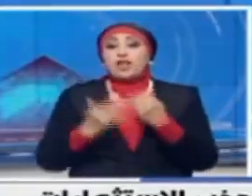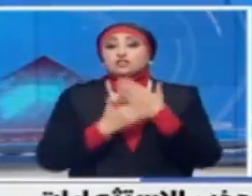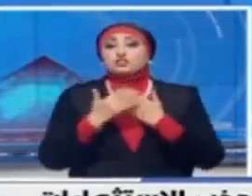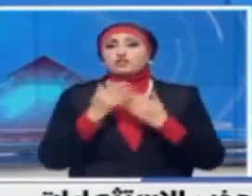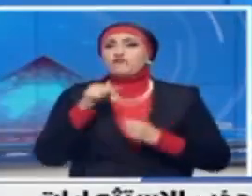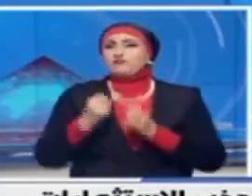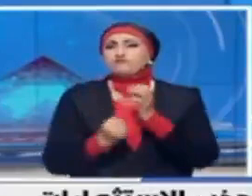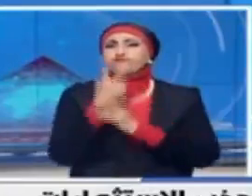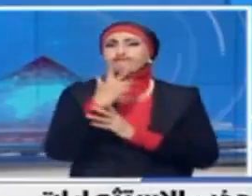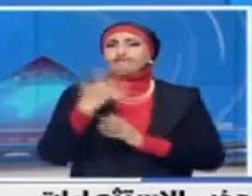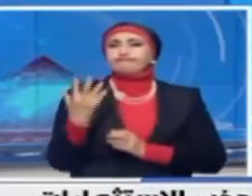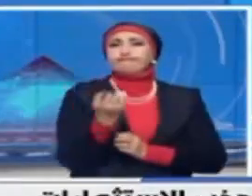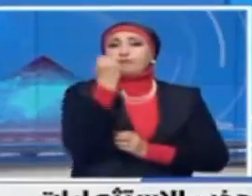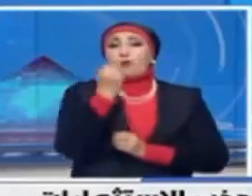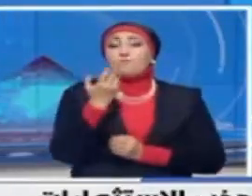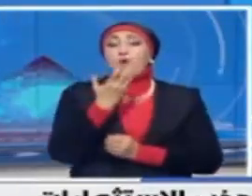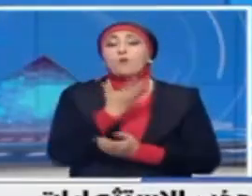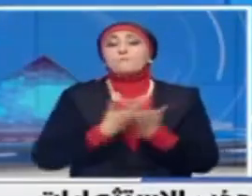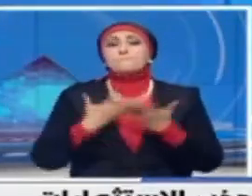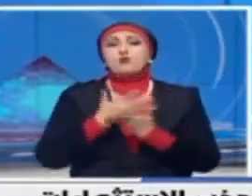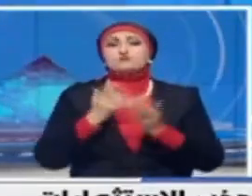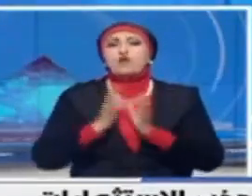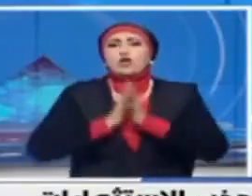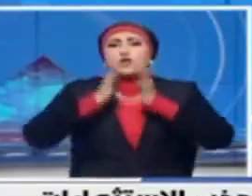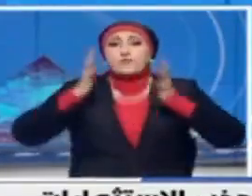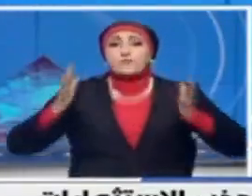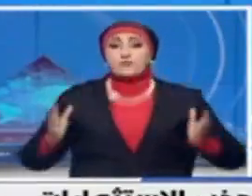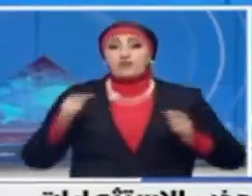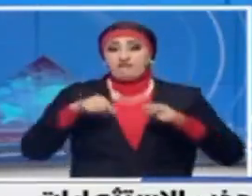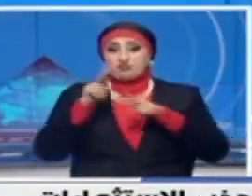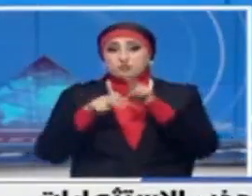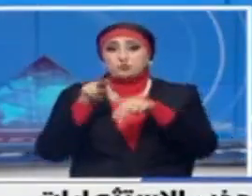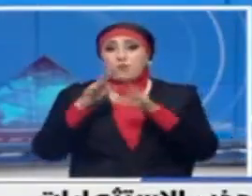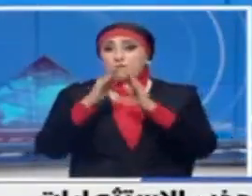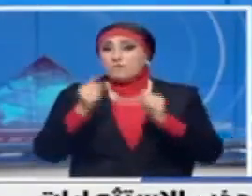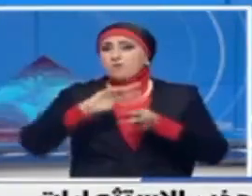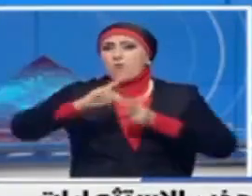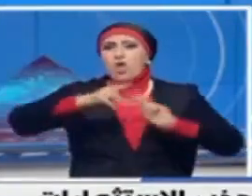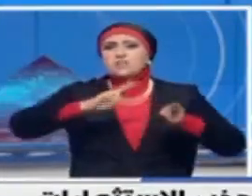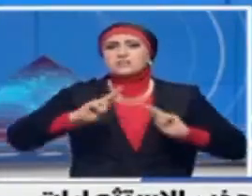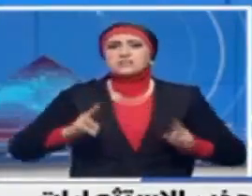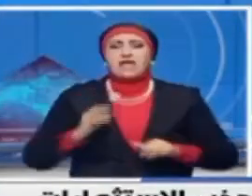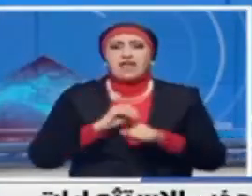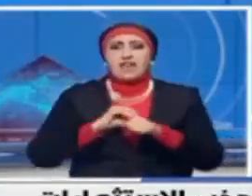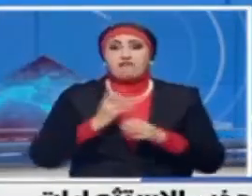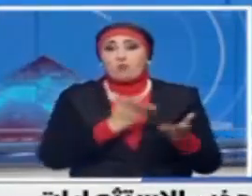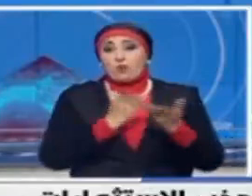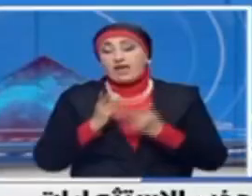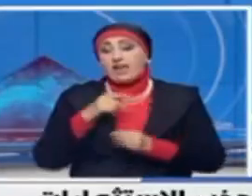ظل الفرص الاستثمارية والمشروعات الضخمة المتاحة بسوق المصرية في مختلف